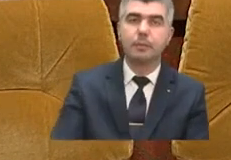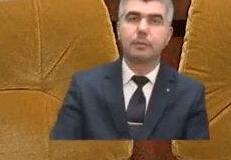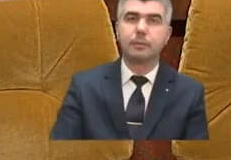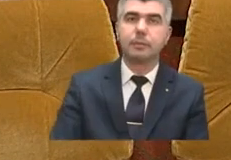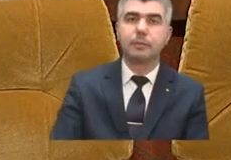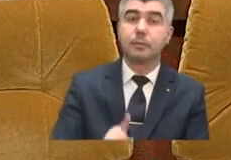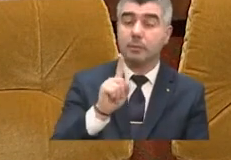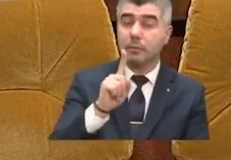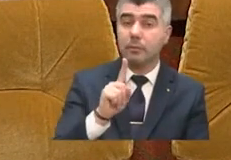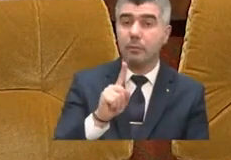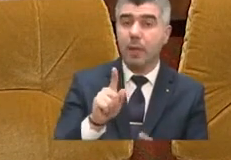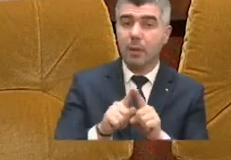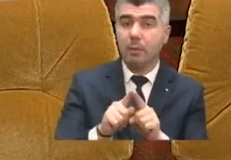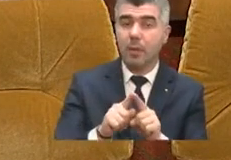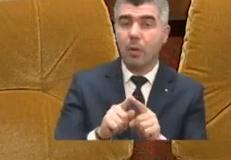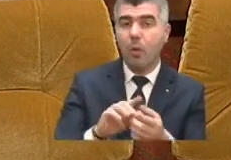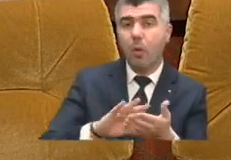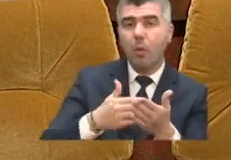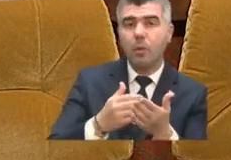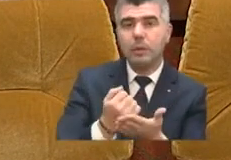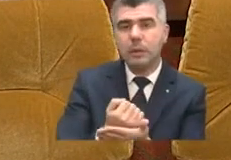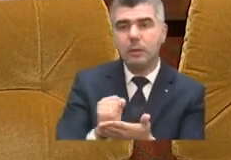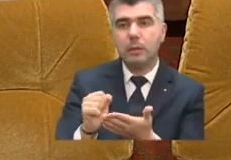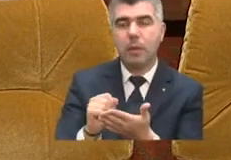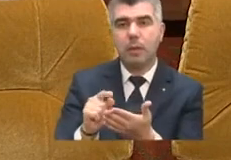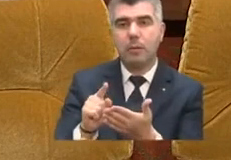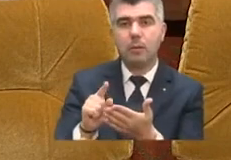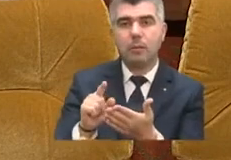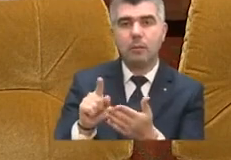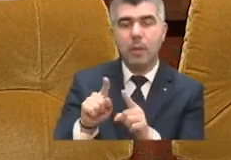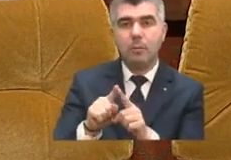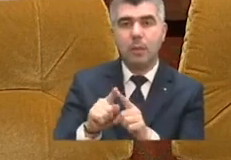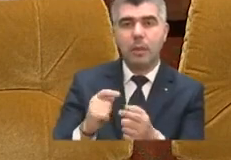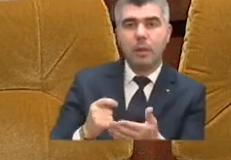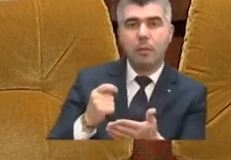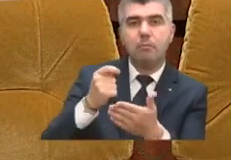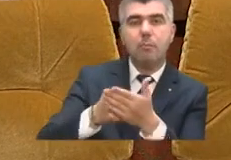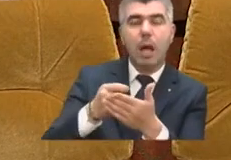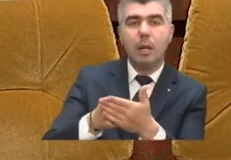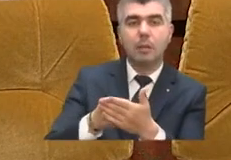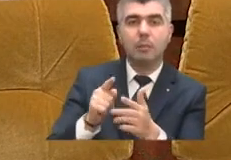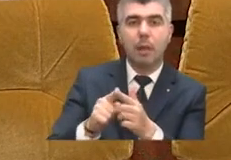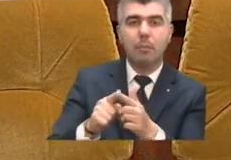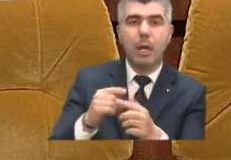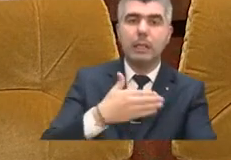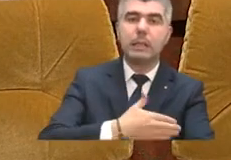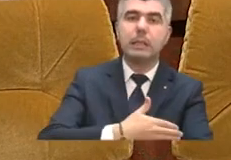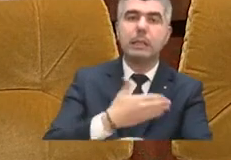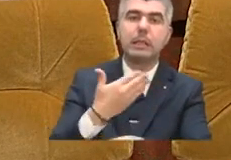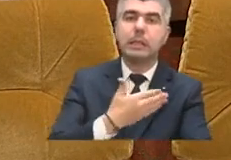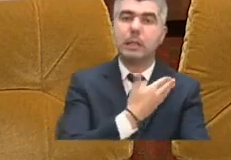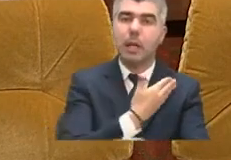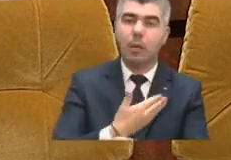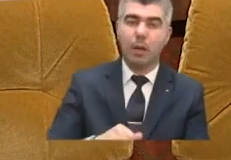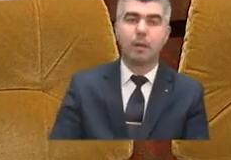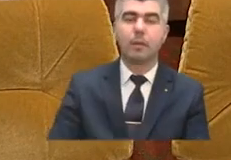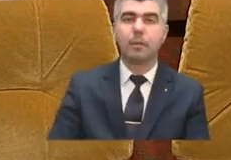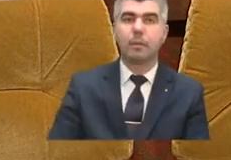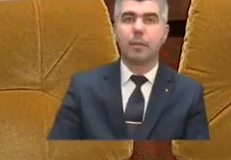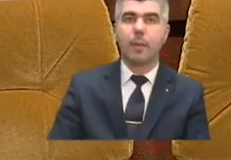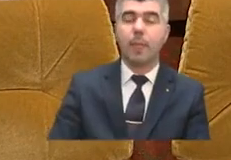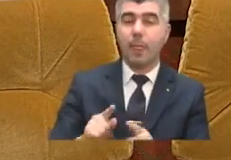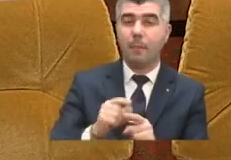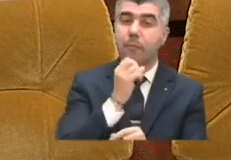النفايات اللي ما كتتمنش كيخرجوها للمطرح باش يدفنوها كنخلصوا عليها الجمارك. اليوم كذلك هذه القضيه